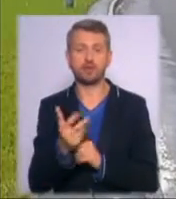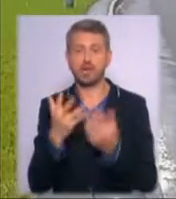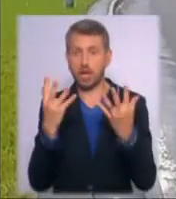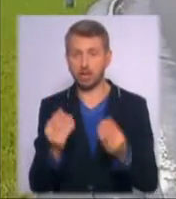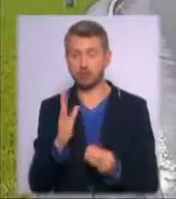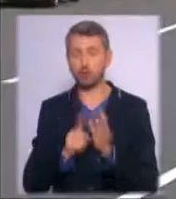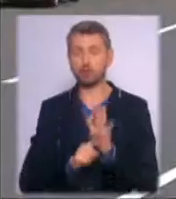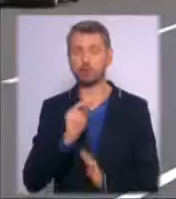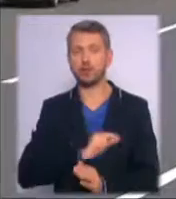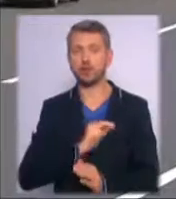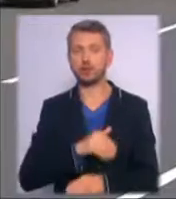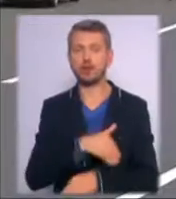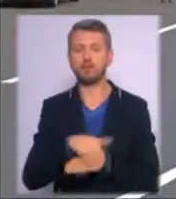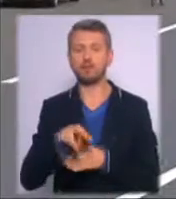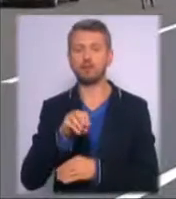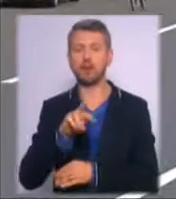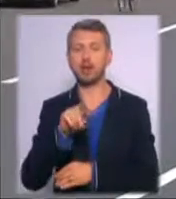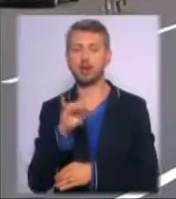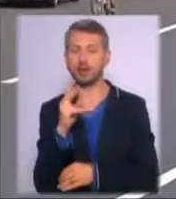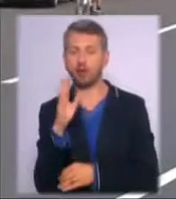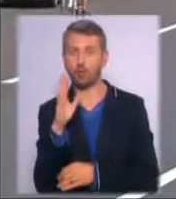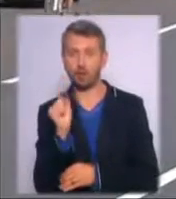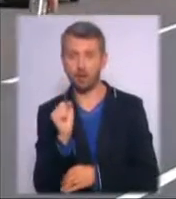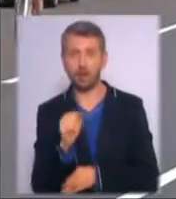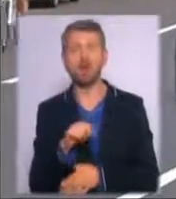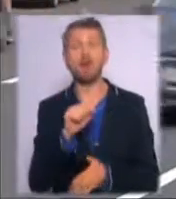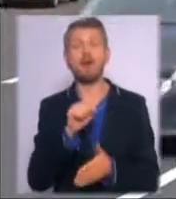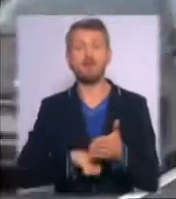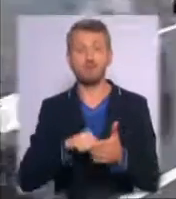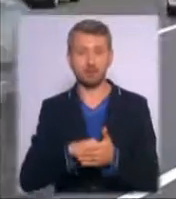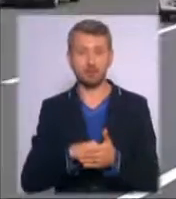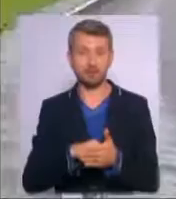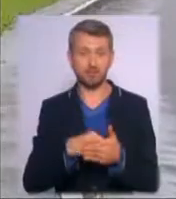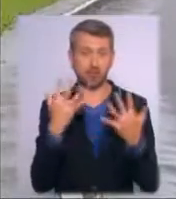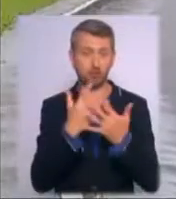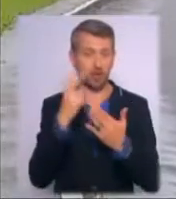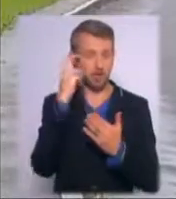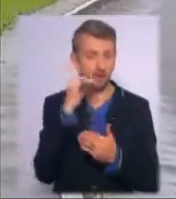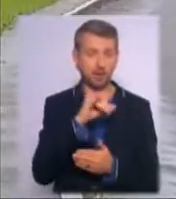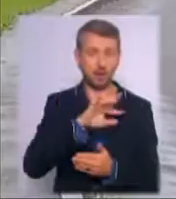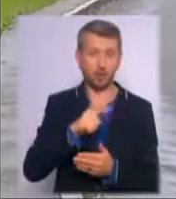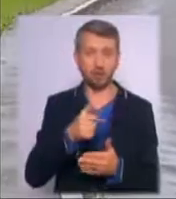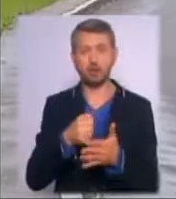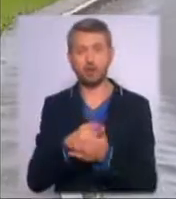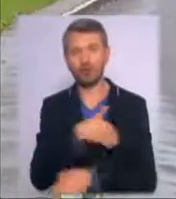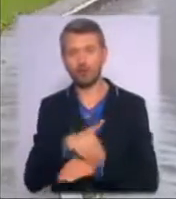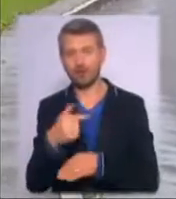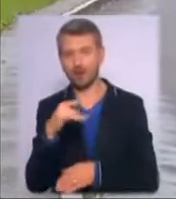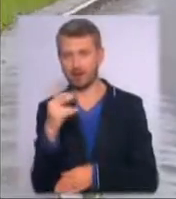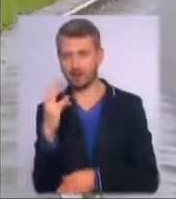розпочнуться роботи на вулиці Мельникова від трамвайного переїзду до Герцена. Богдан Бриненко, В'ячеслав Антошевський, телеканал «Київ».